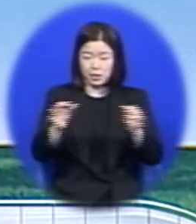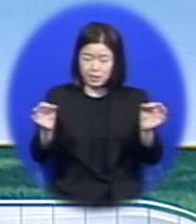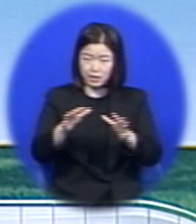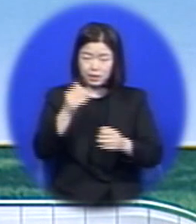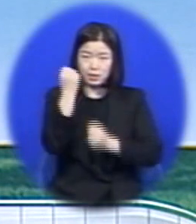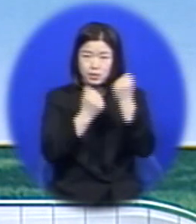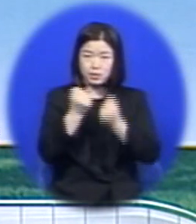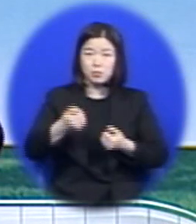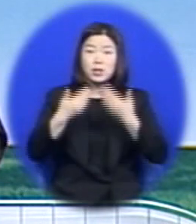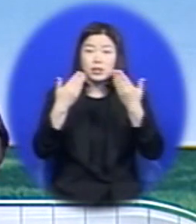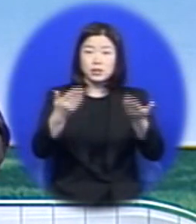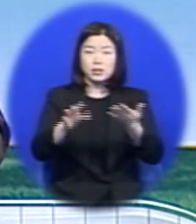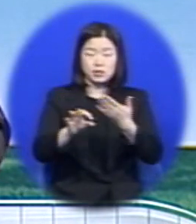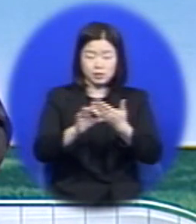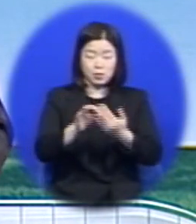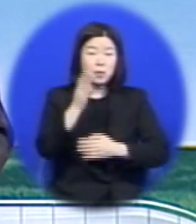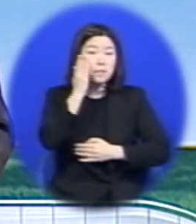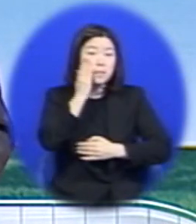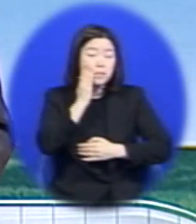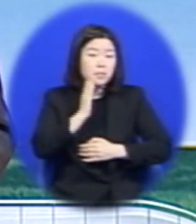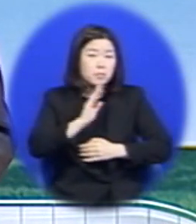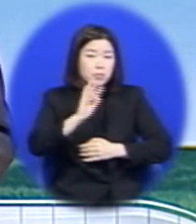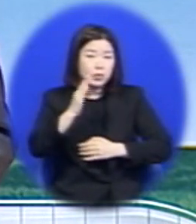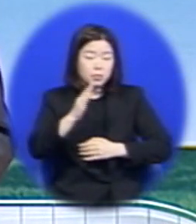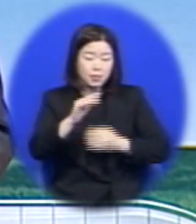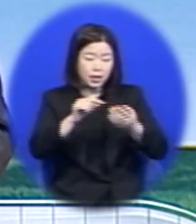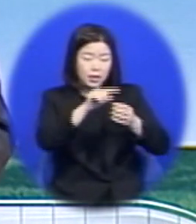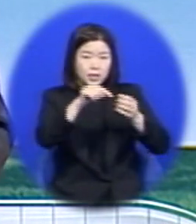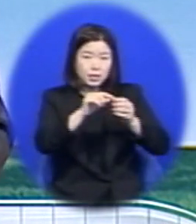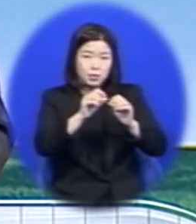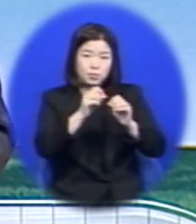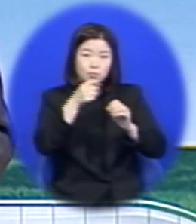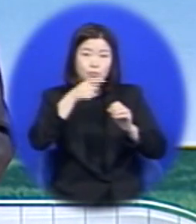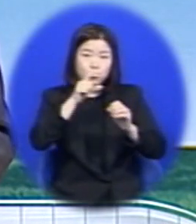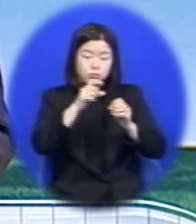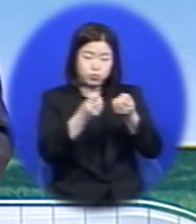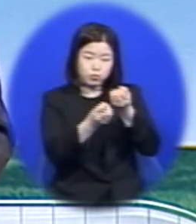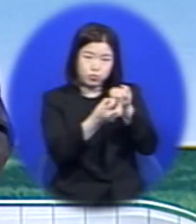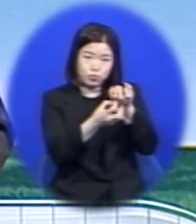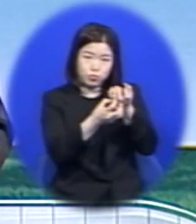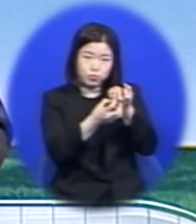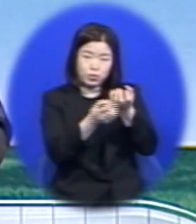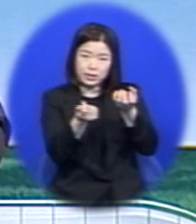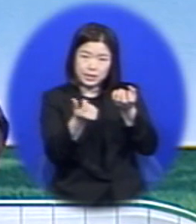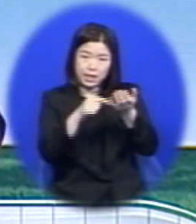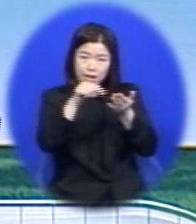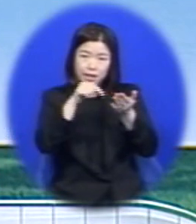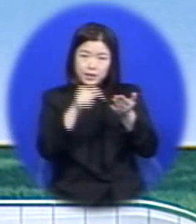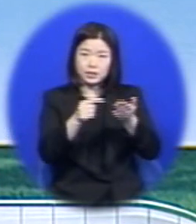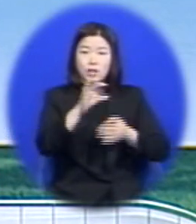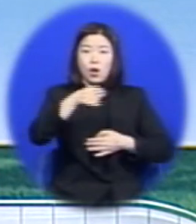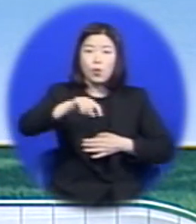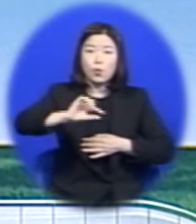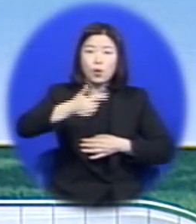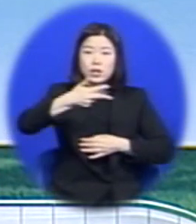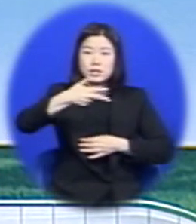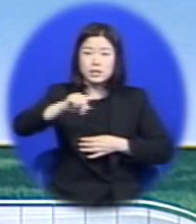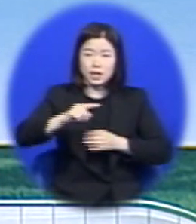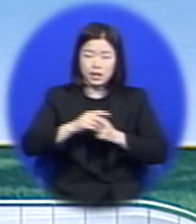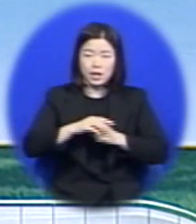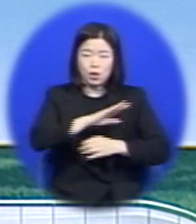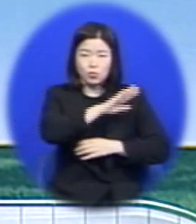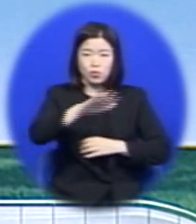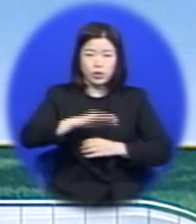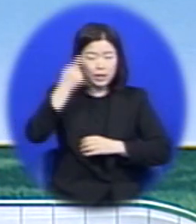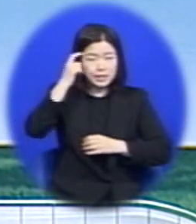드리면 풀잎에 있는 물방울 속에 있는 아주 작은 원자 우리가 지금 생각할 수 있는